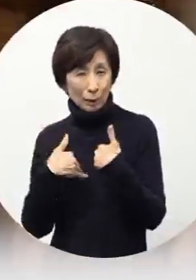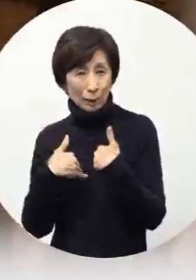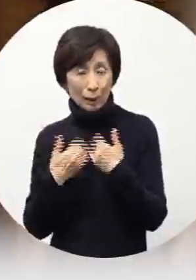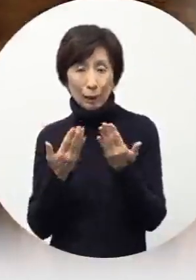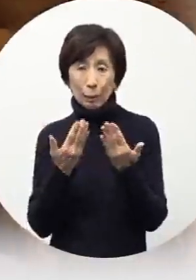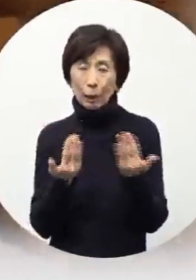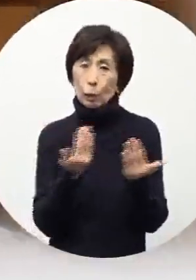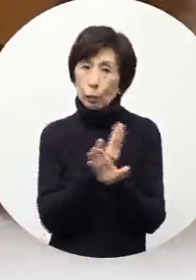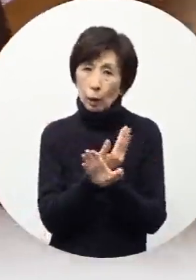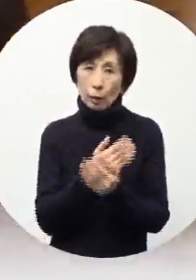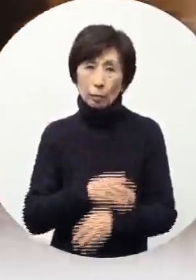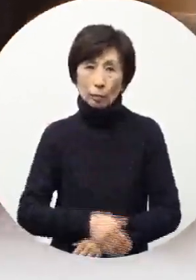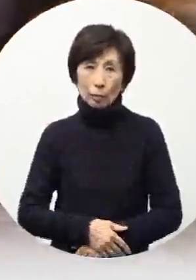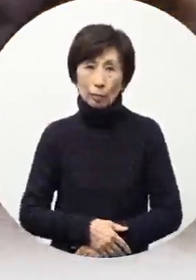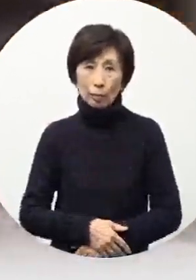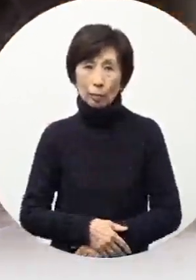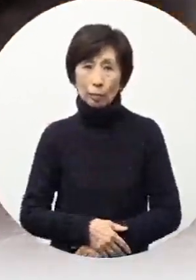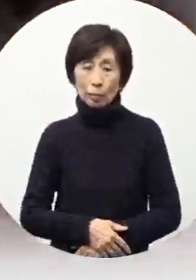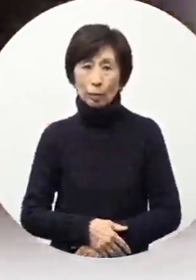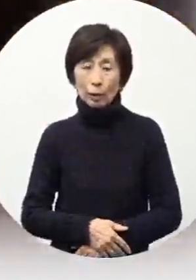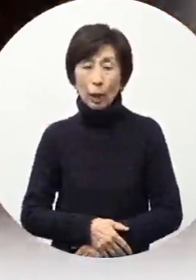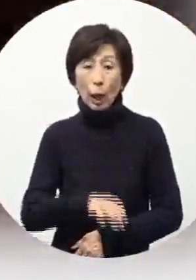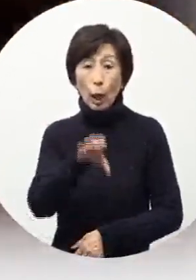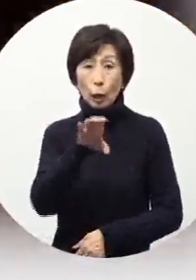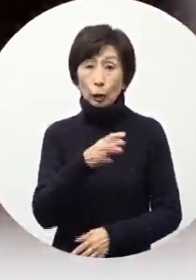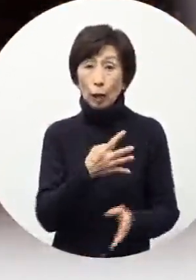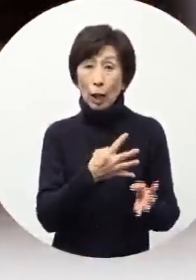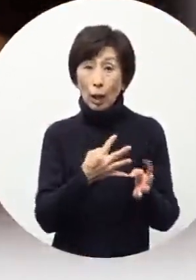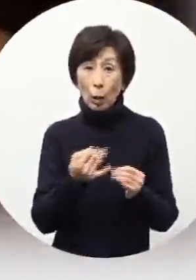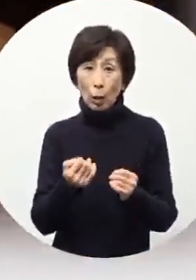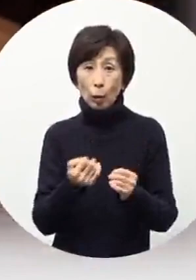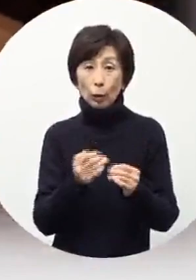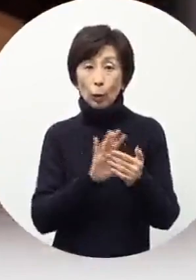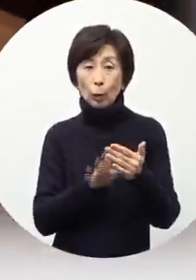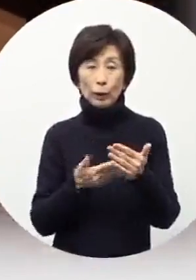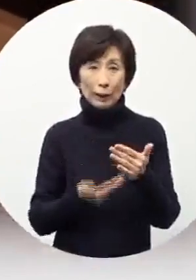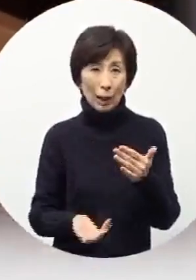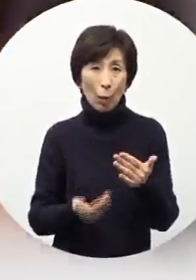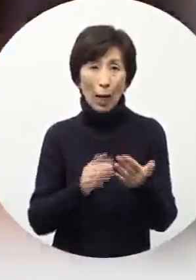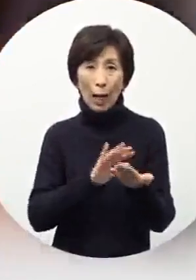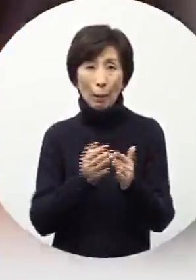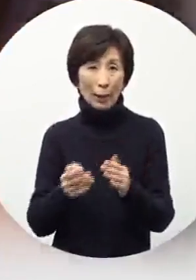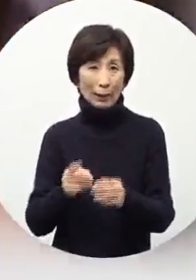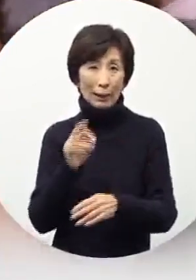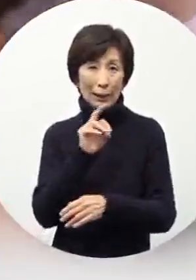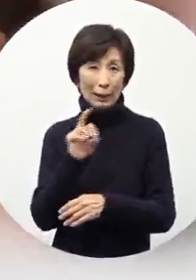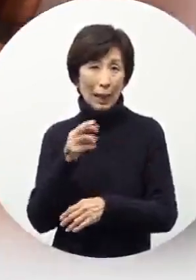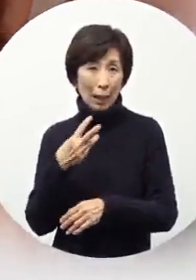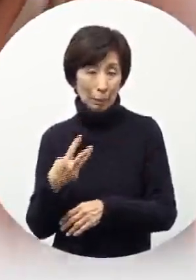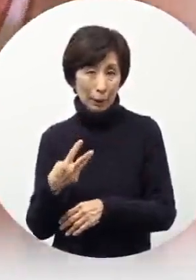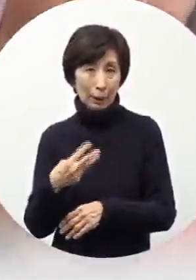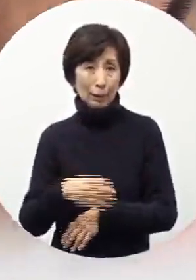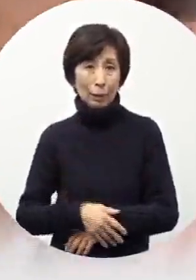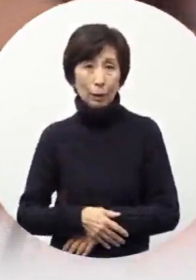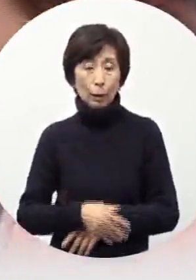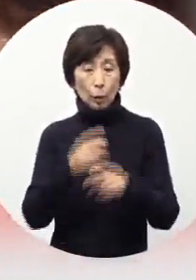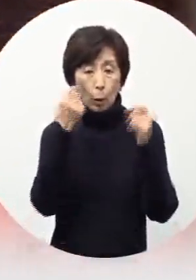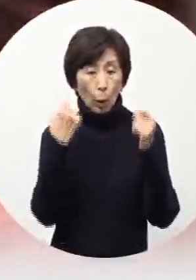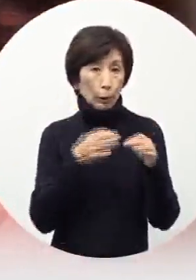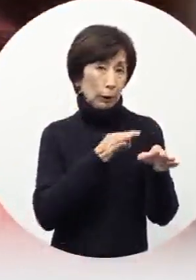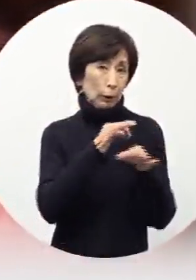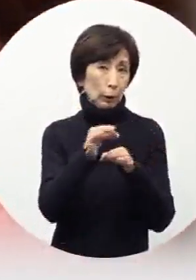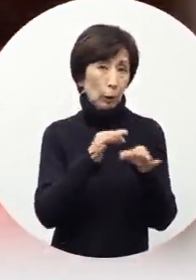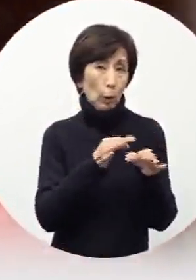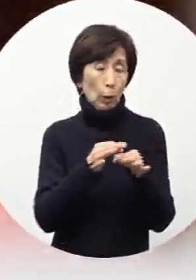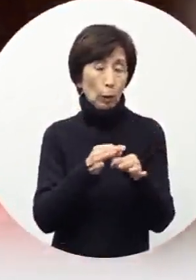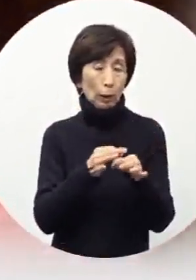勉強になったり、収穫が多い藤沢町ゼミ。 市内の個人商店はたくさんの魅力を